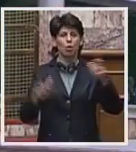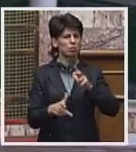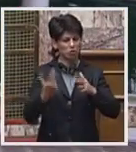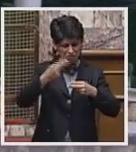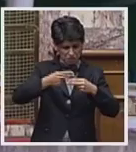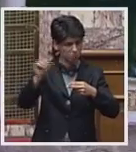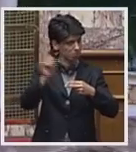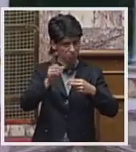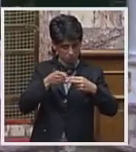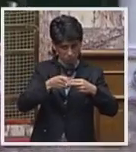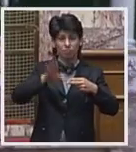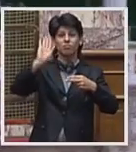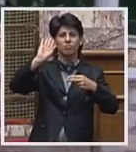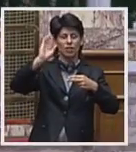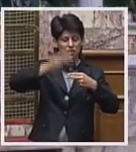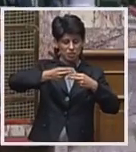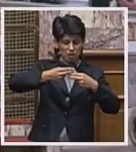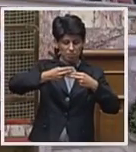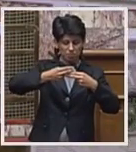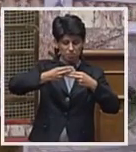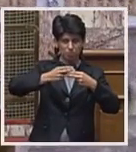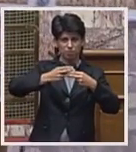εθνικισμούς, που ξεπερνά προκαταλήψεις,